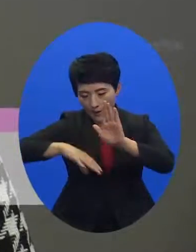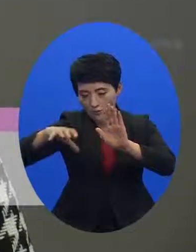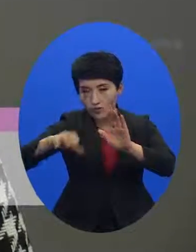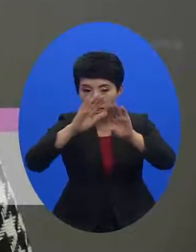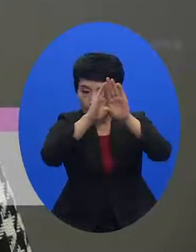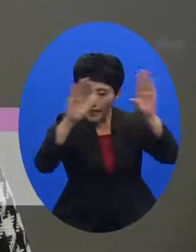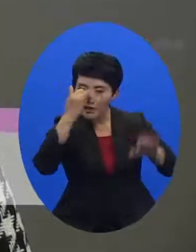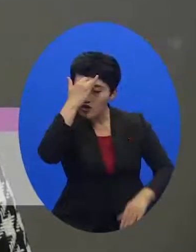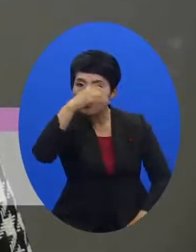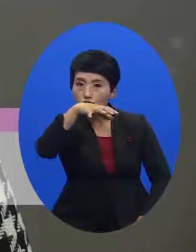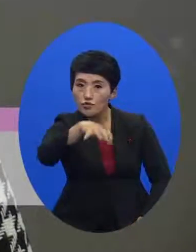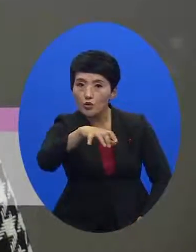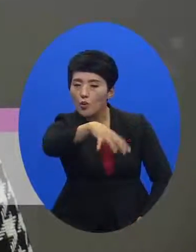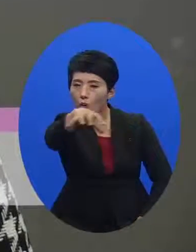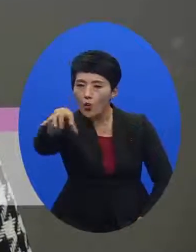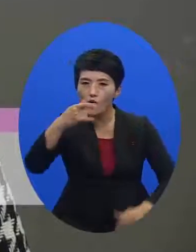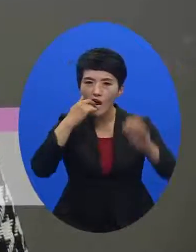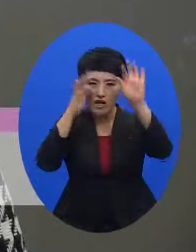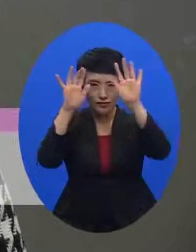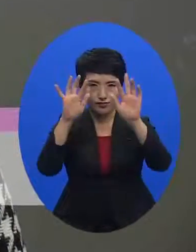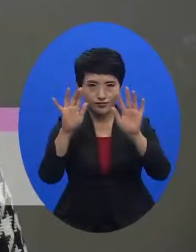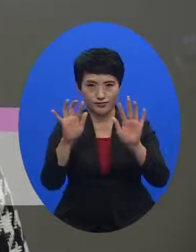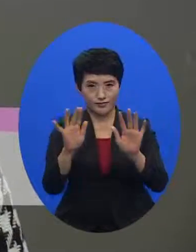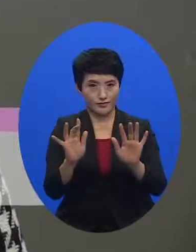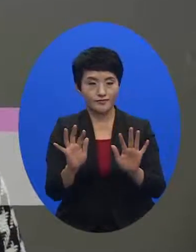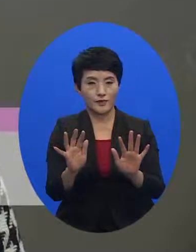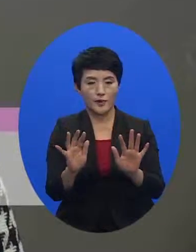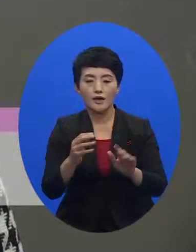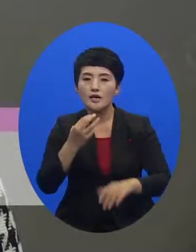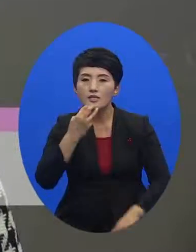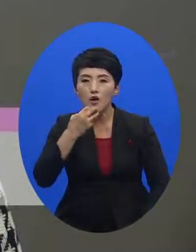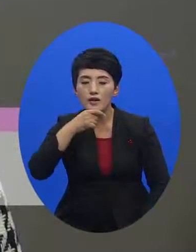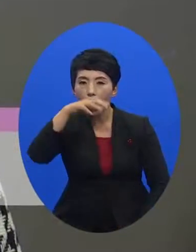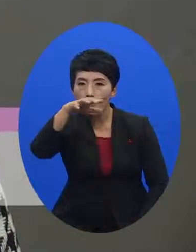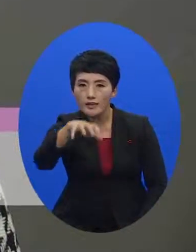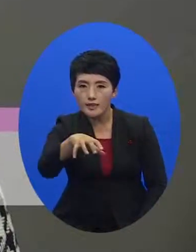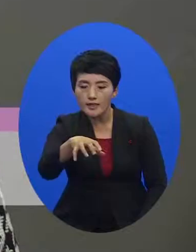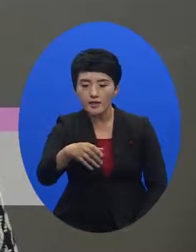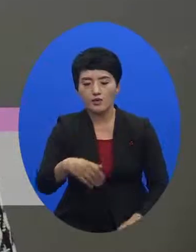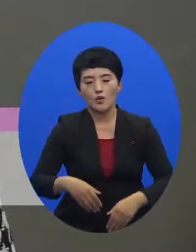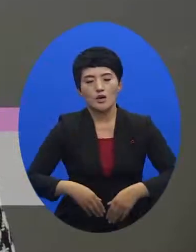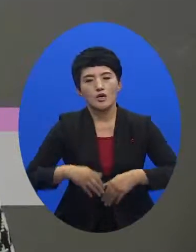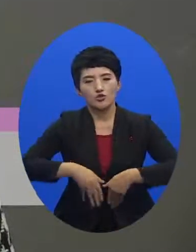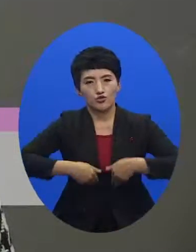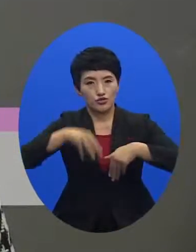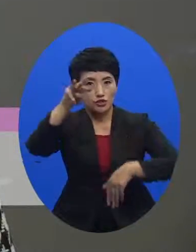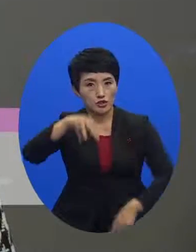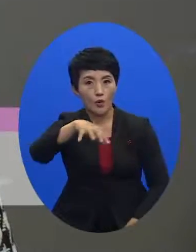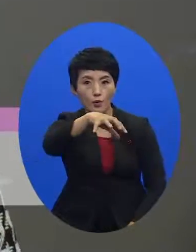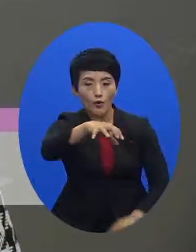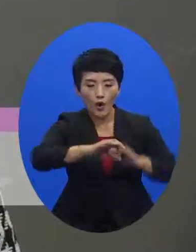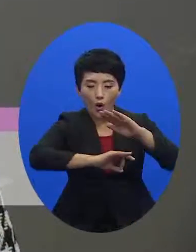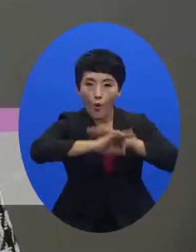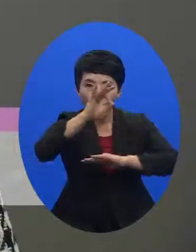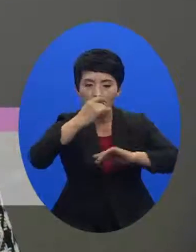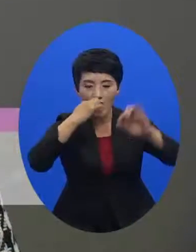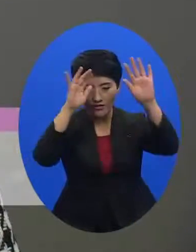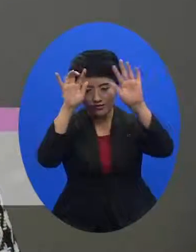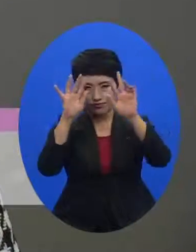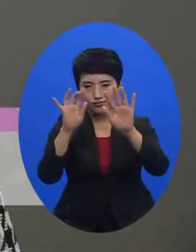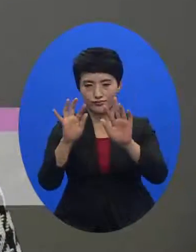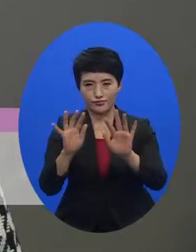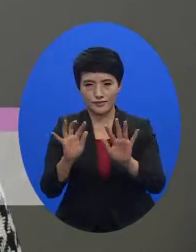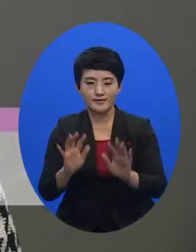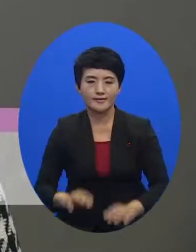충천 인한 지반 대부분 눈이 오겠습니다 서울 경기도와 강우 도 영선 1부에는 오전까지 산발적으로 눈이